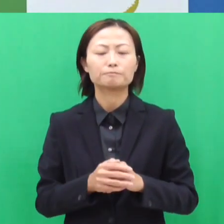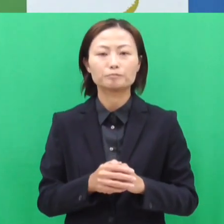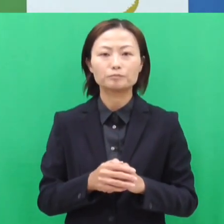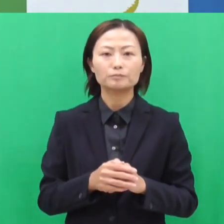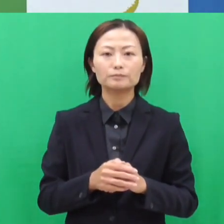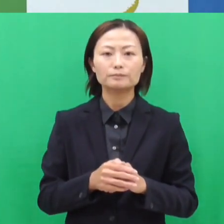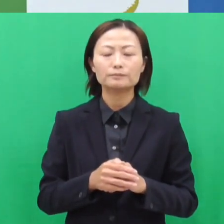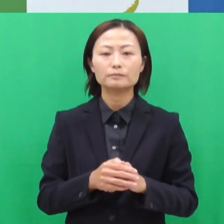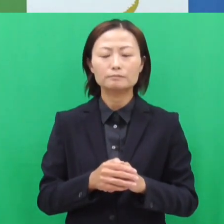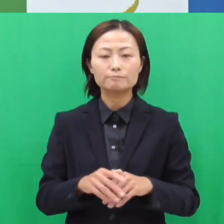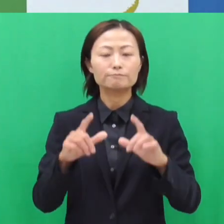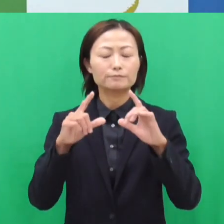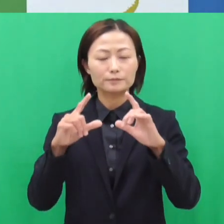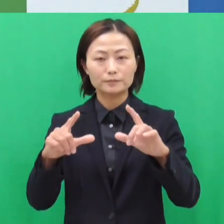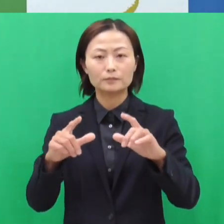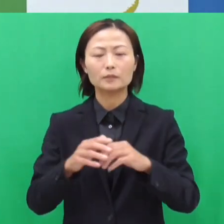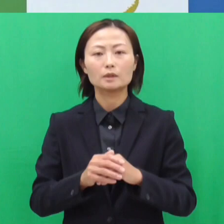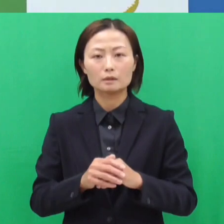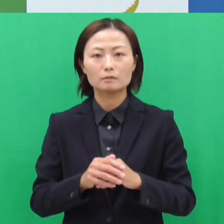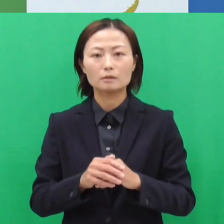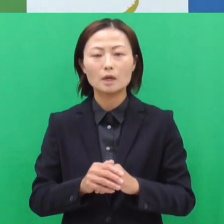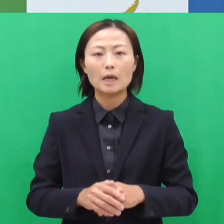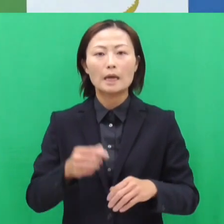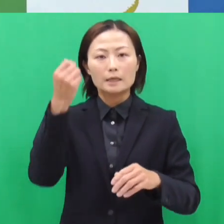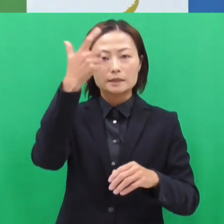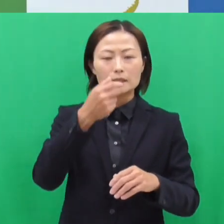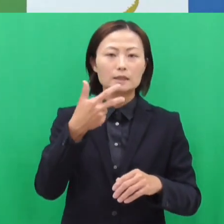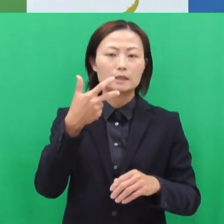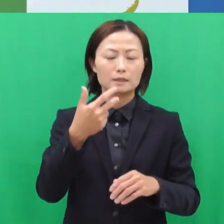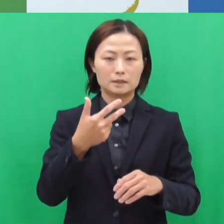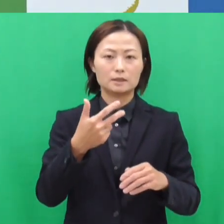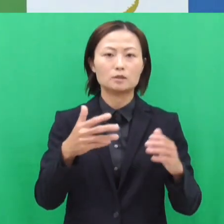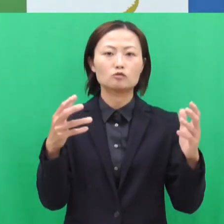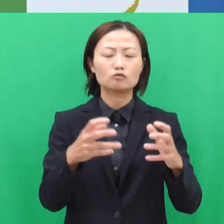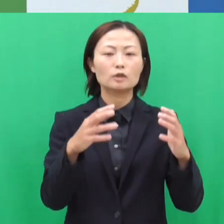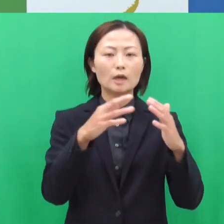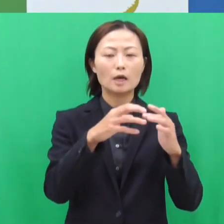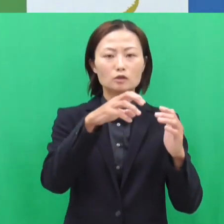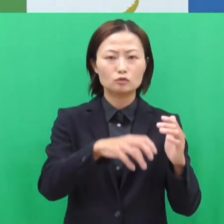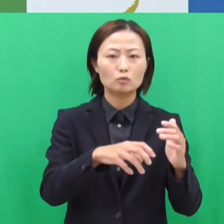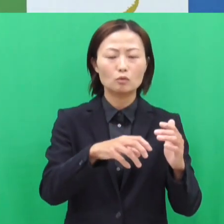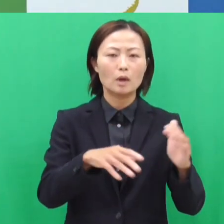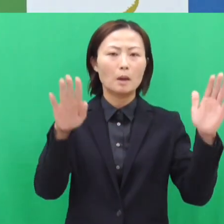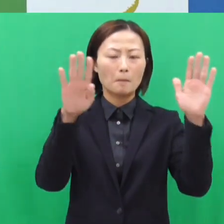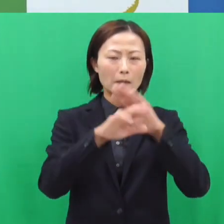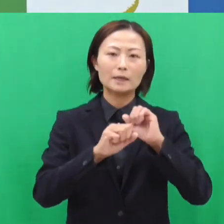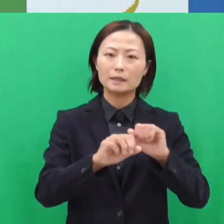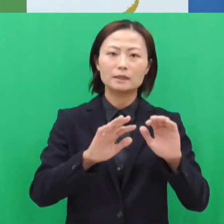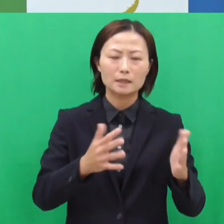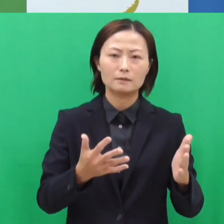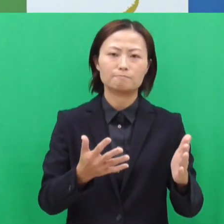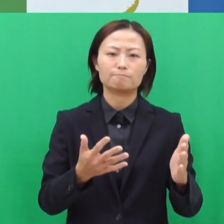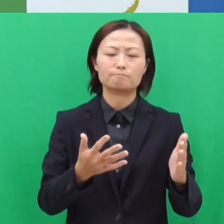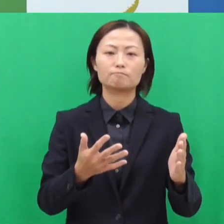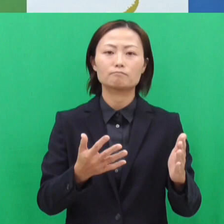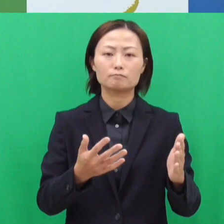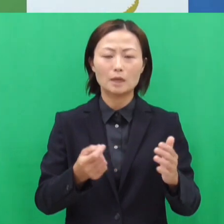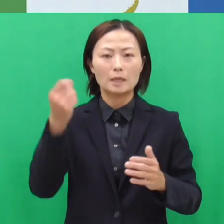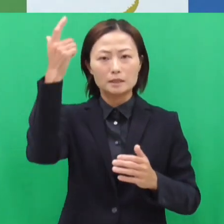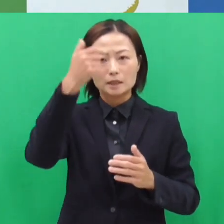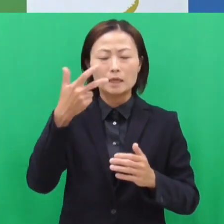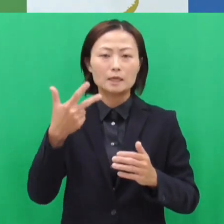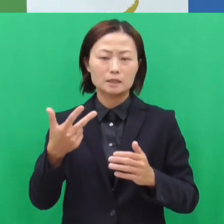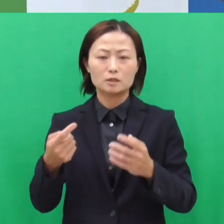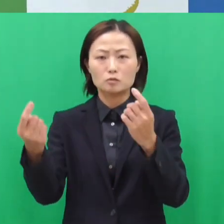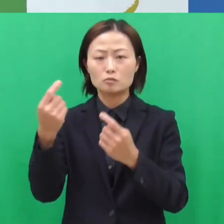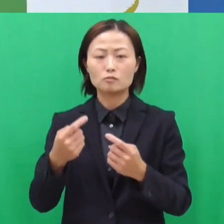てないんです働いていることとして働いている方は県内集計して働いているので残念ながら昼間接種